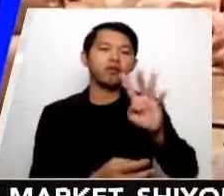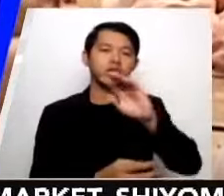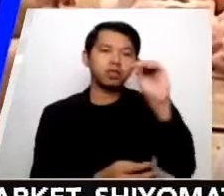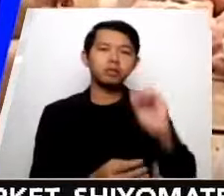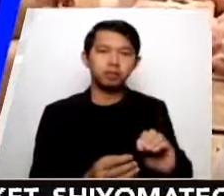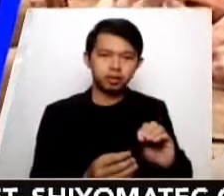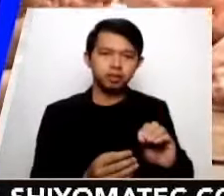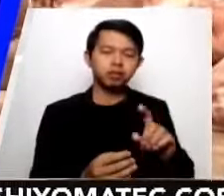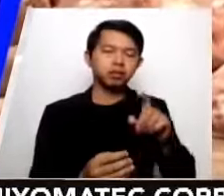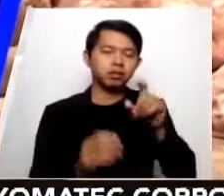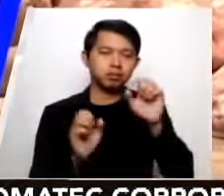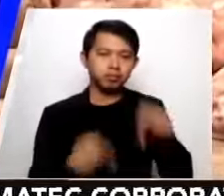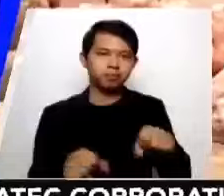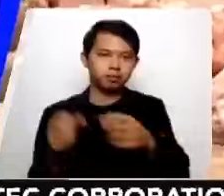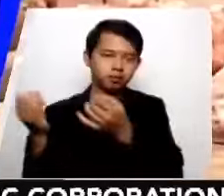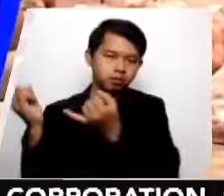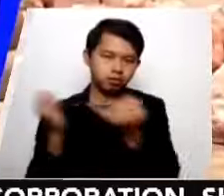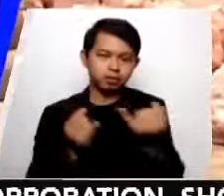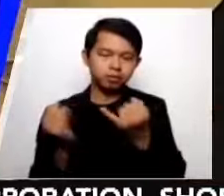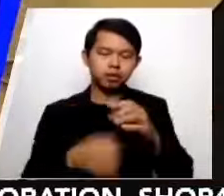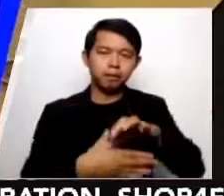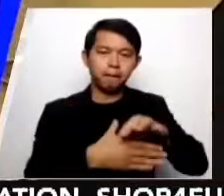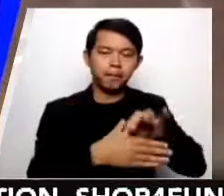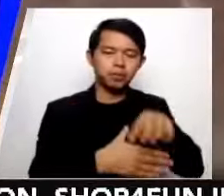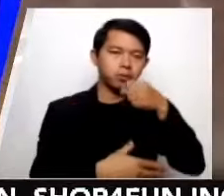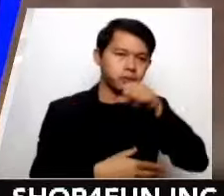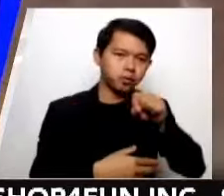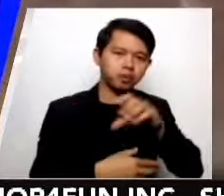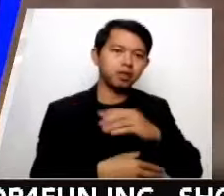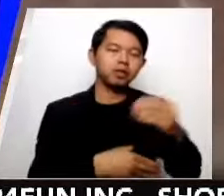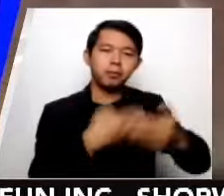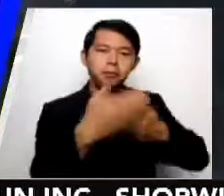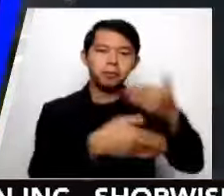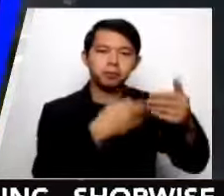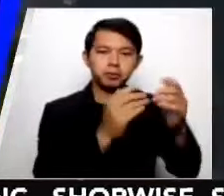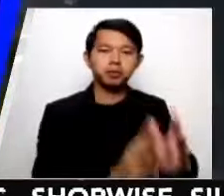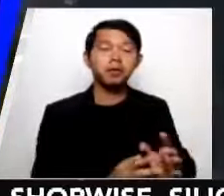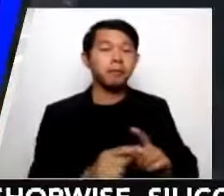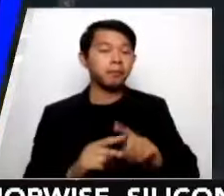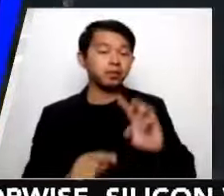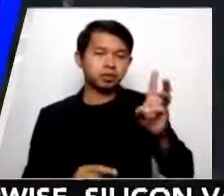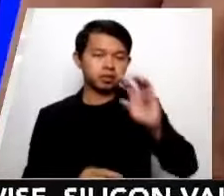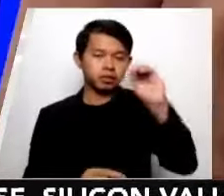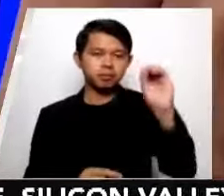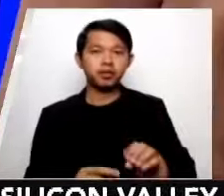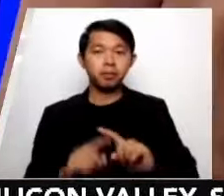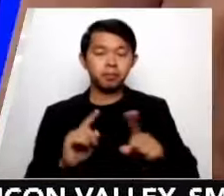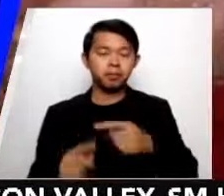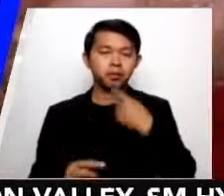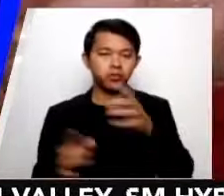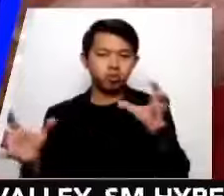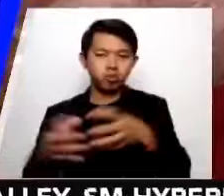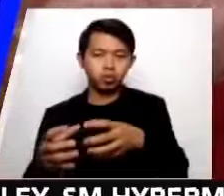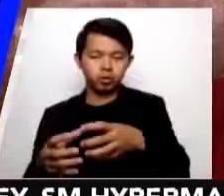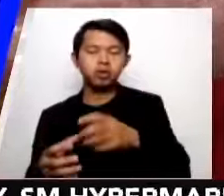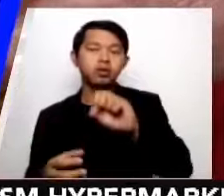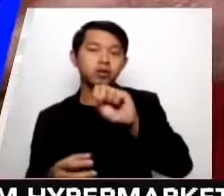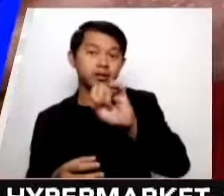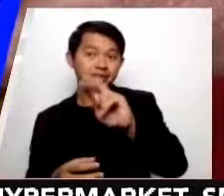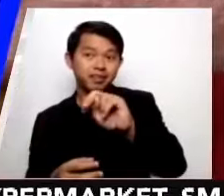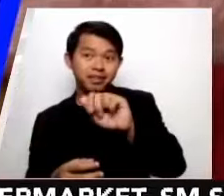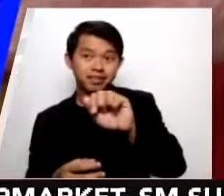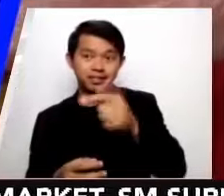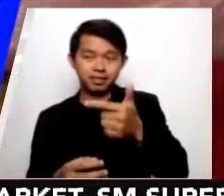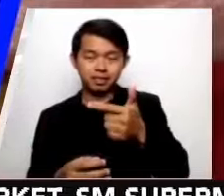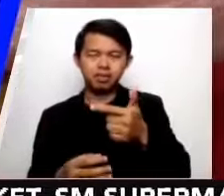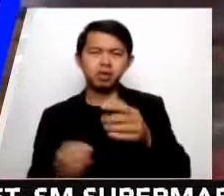traders, 60% naman sa processors. Pero sabi ng grupong Samahang Industriya ng Agrikultura o SINAG, walang dahilan para tumaas